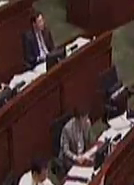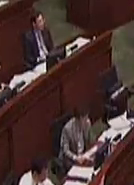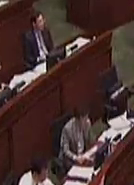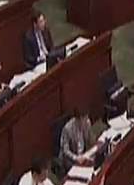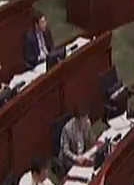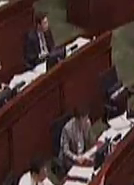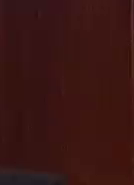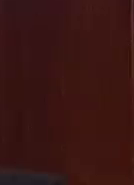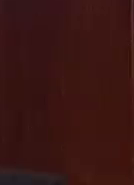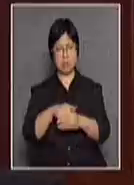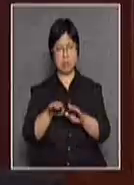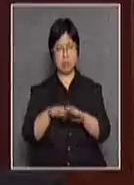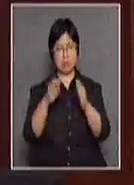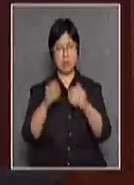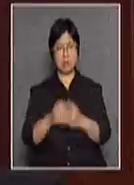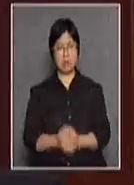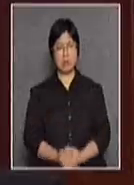開始表決。